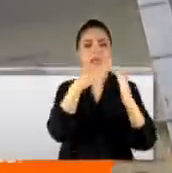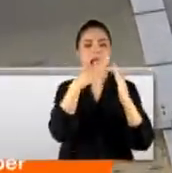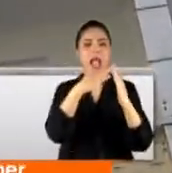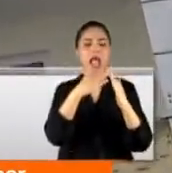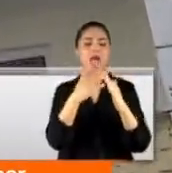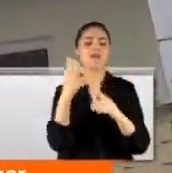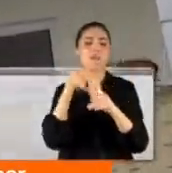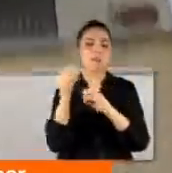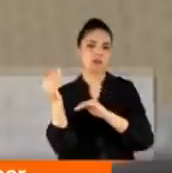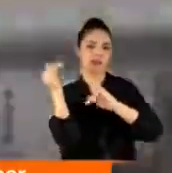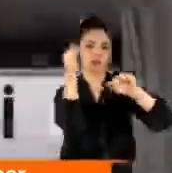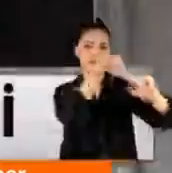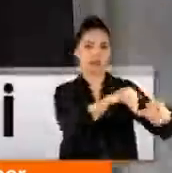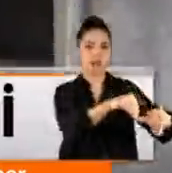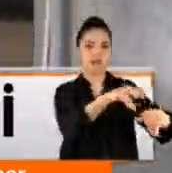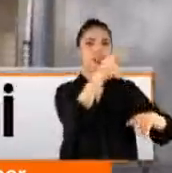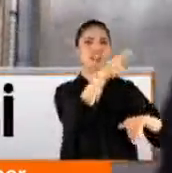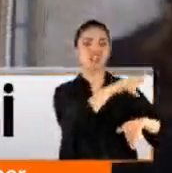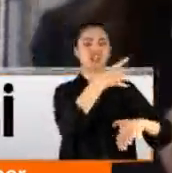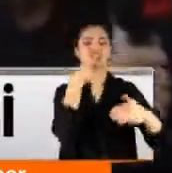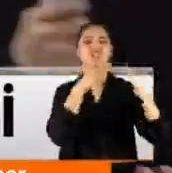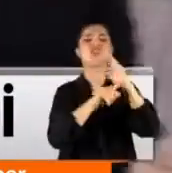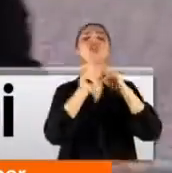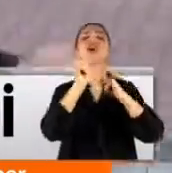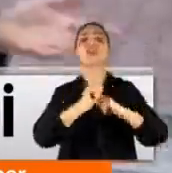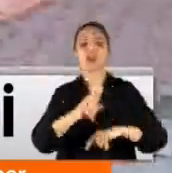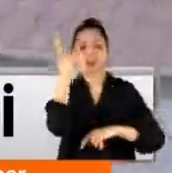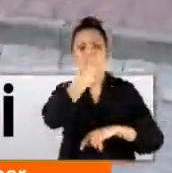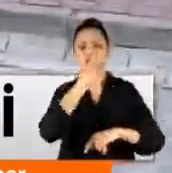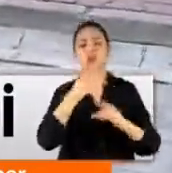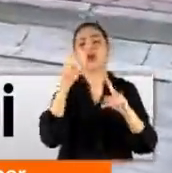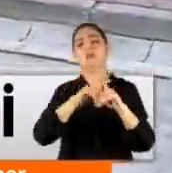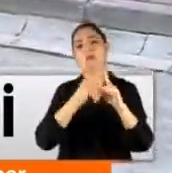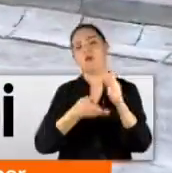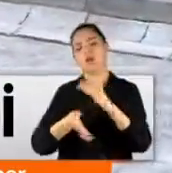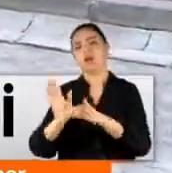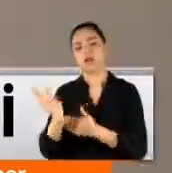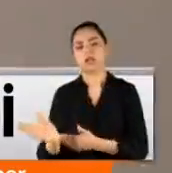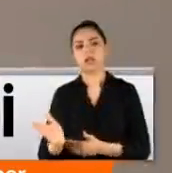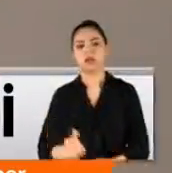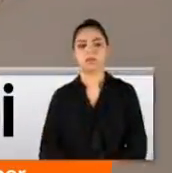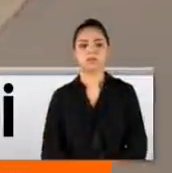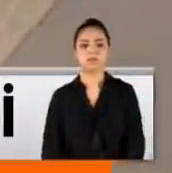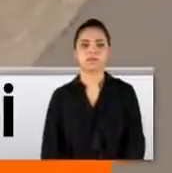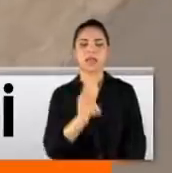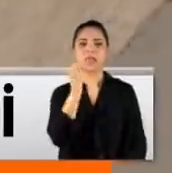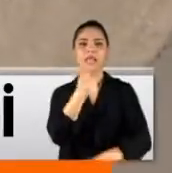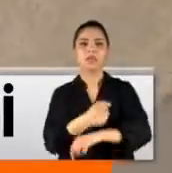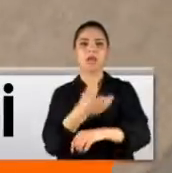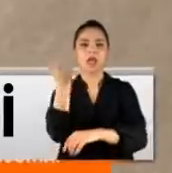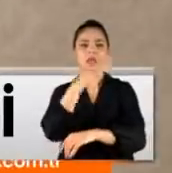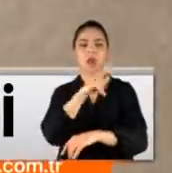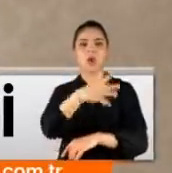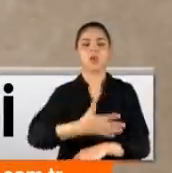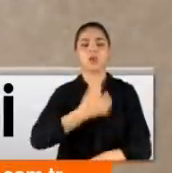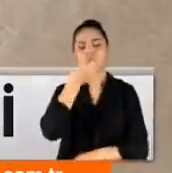kapısını çaldı ama ikisi de birbirinden şikayetçi olmayınca polis haliyle olay yerinden ayrıldı. Yarım saat içinde de o